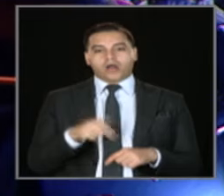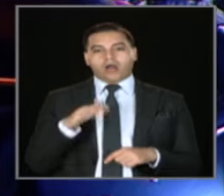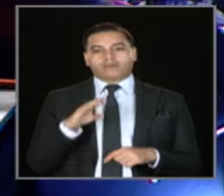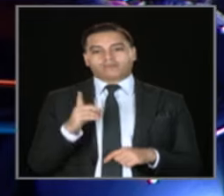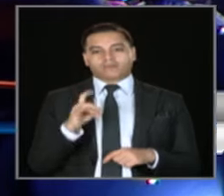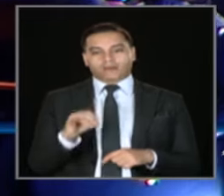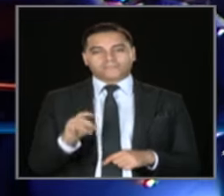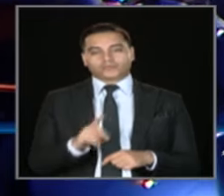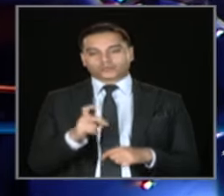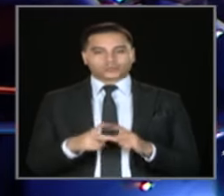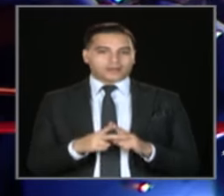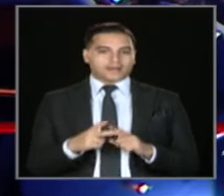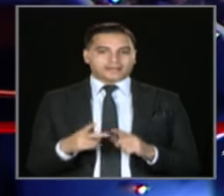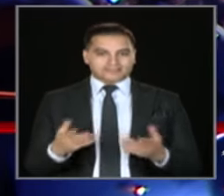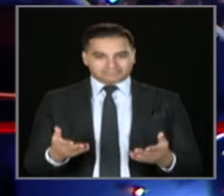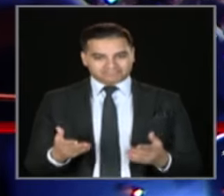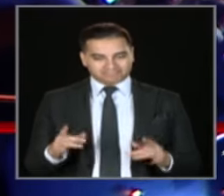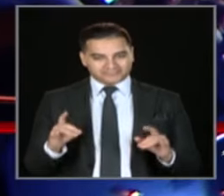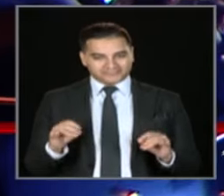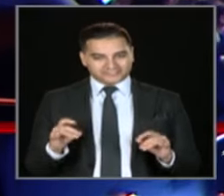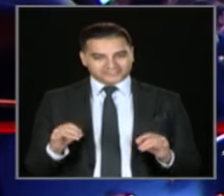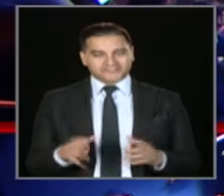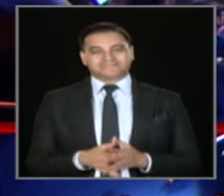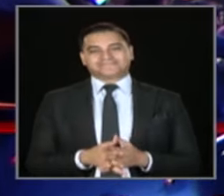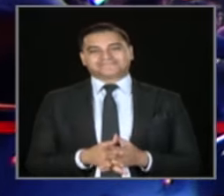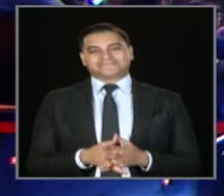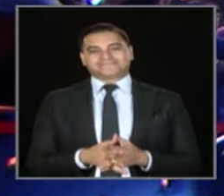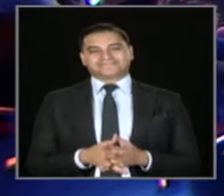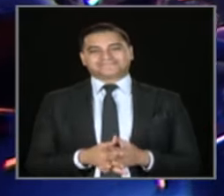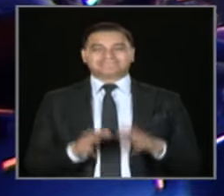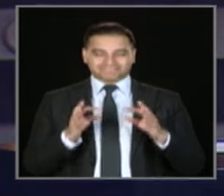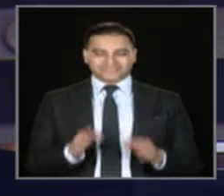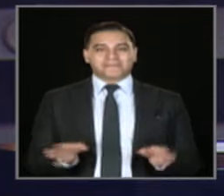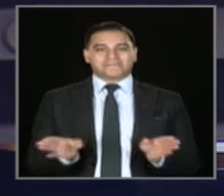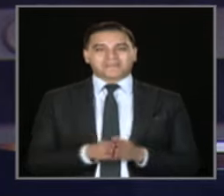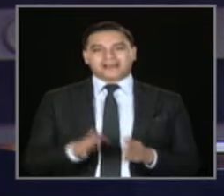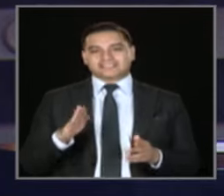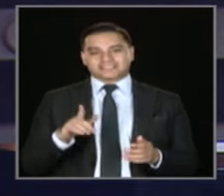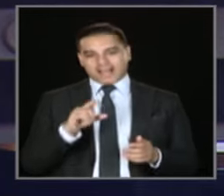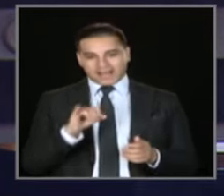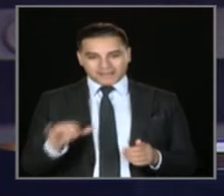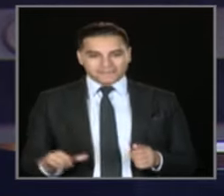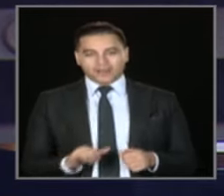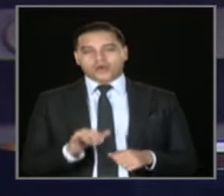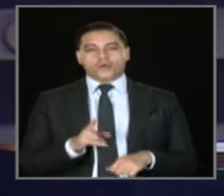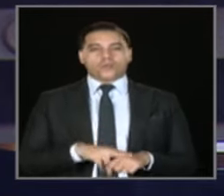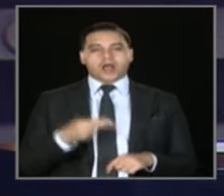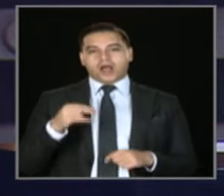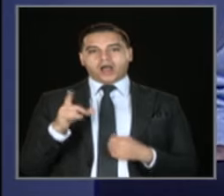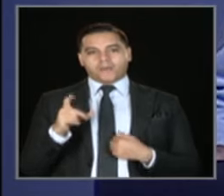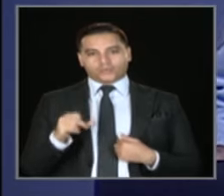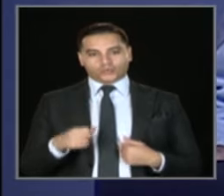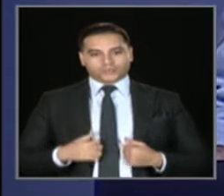وتومي، وسؤالين 50-50. طبعا معانا سلمى وعمرو النويهي. عمرو النويهي